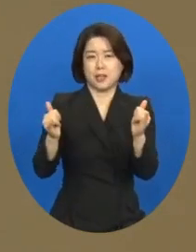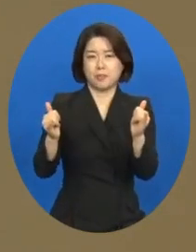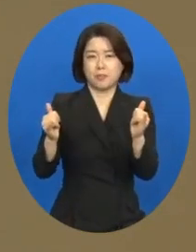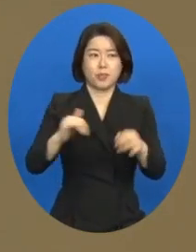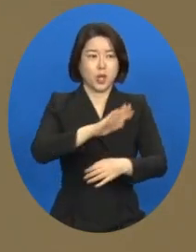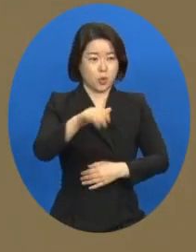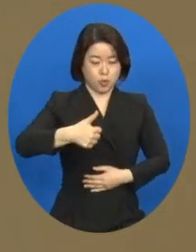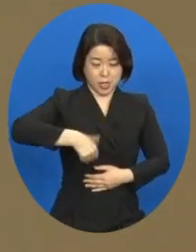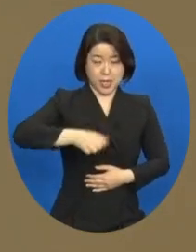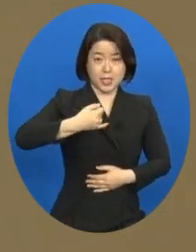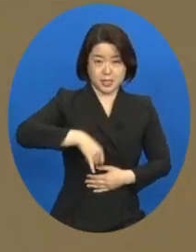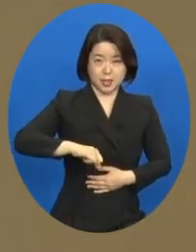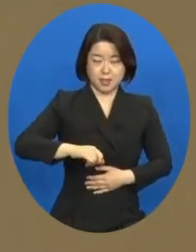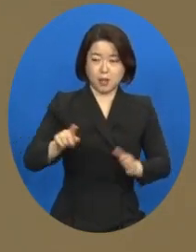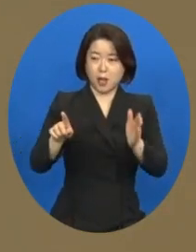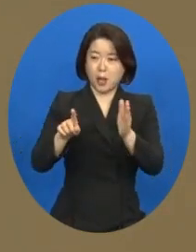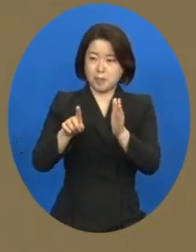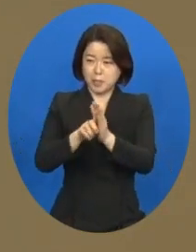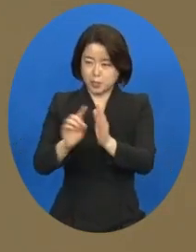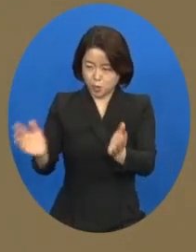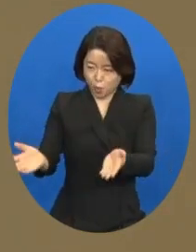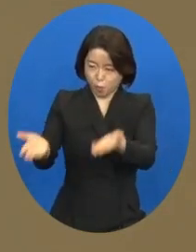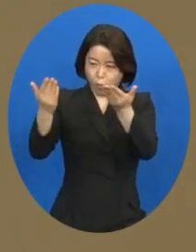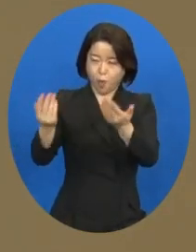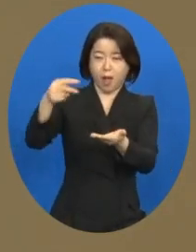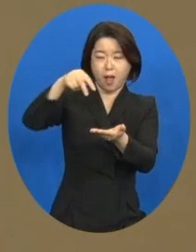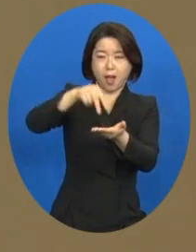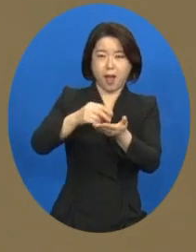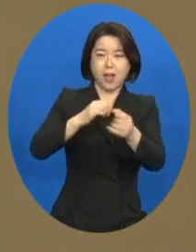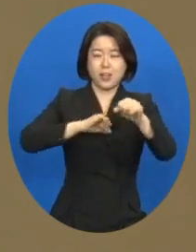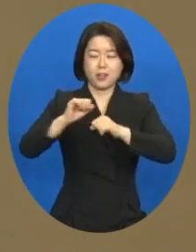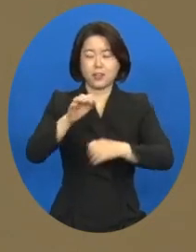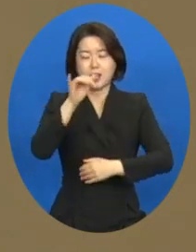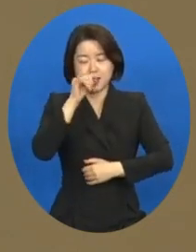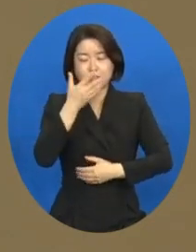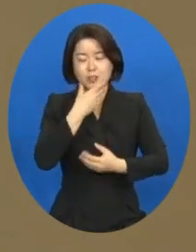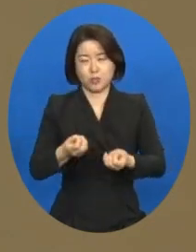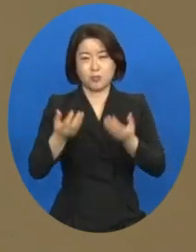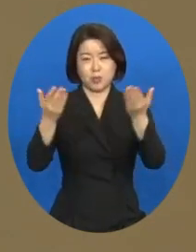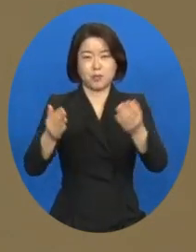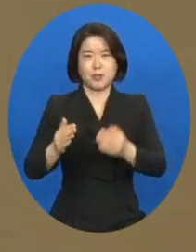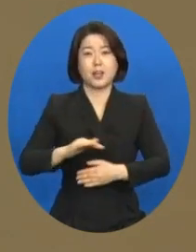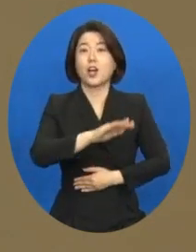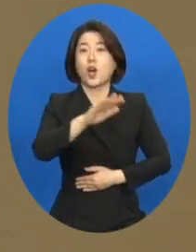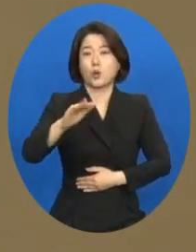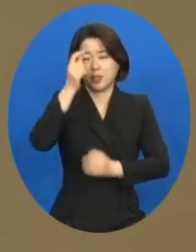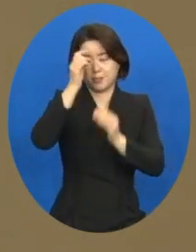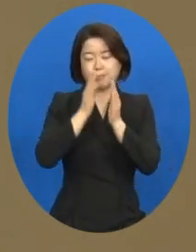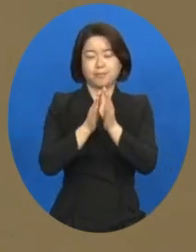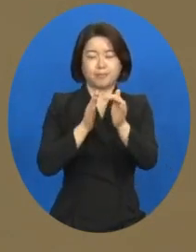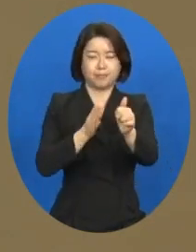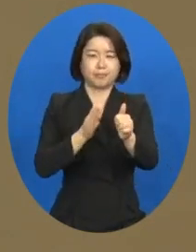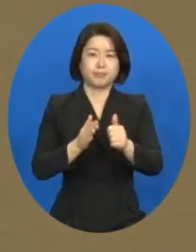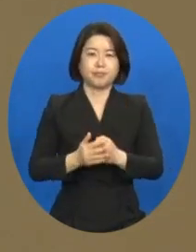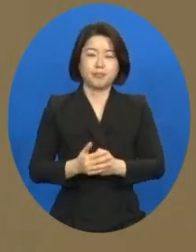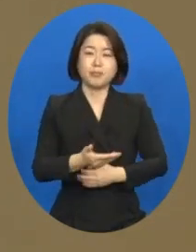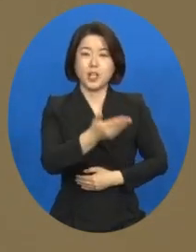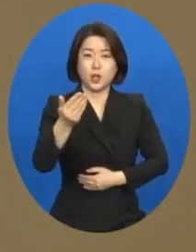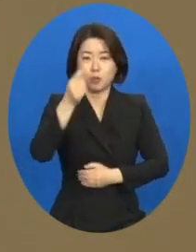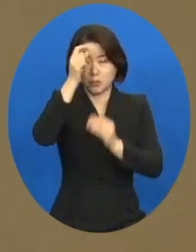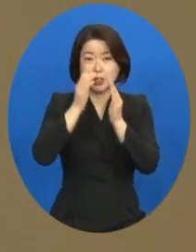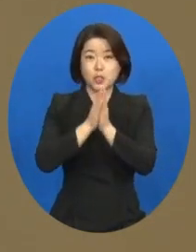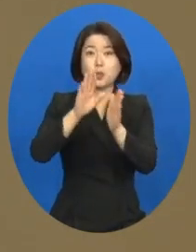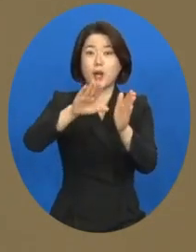자녀들 믿음으로 살려내는 역사가 있기를 축복합니다. 우리 기도합시다. 여러분 기도할